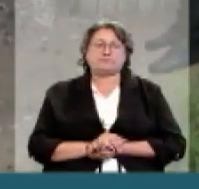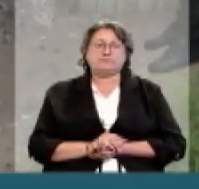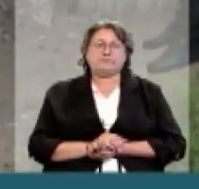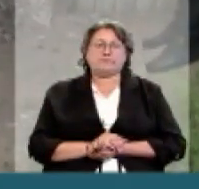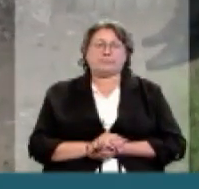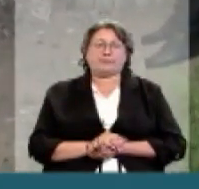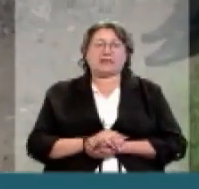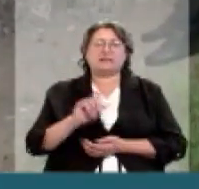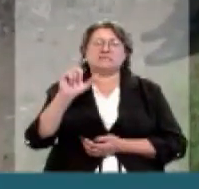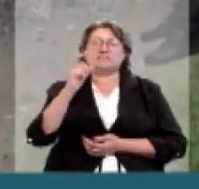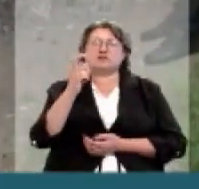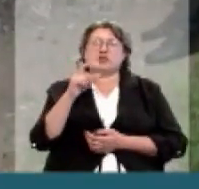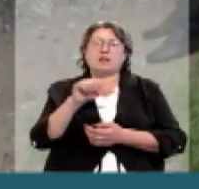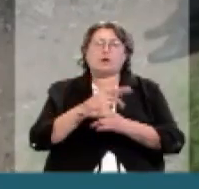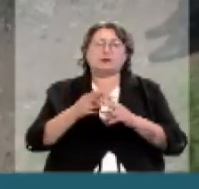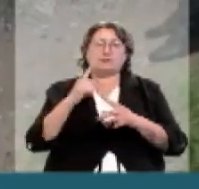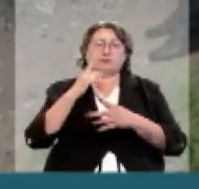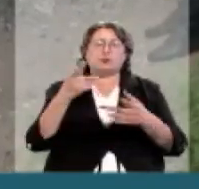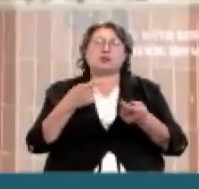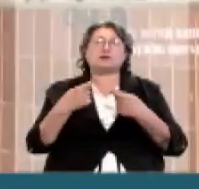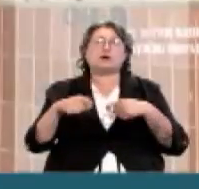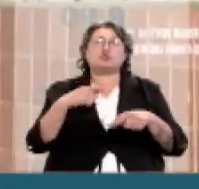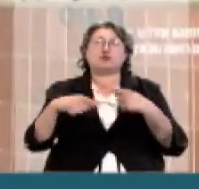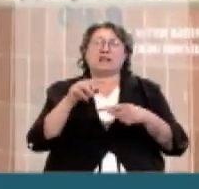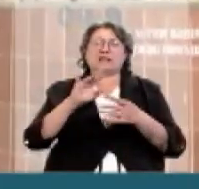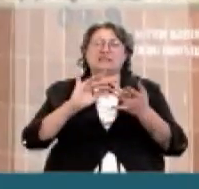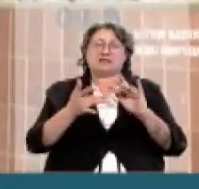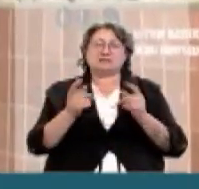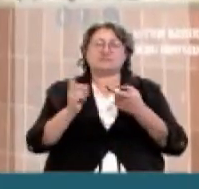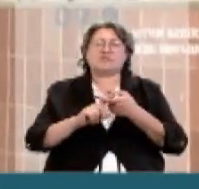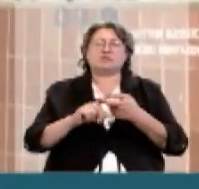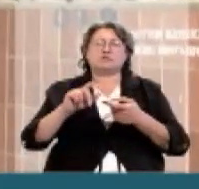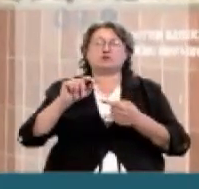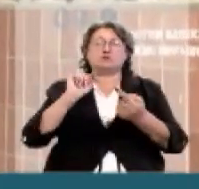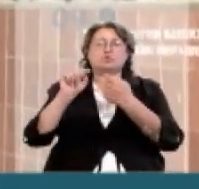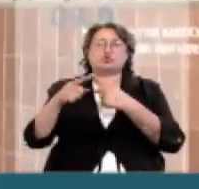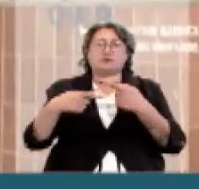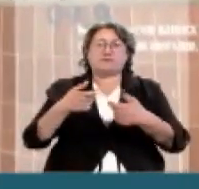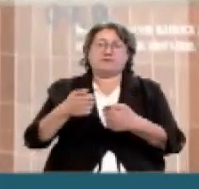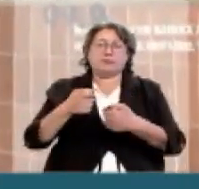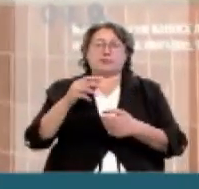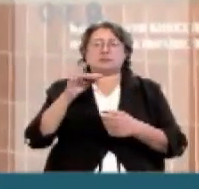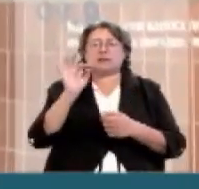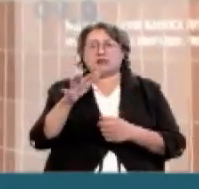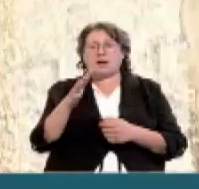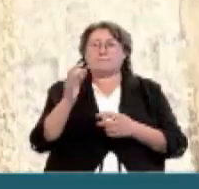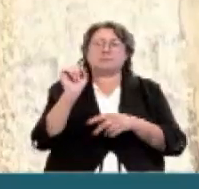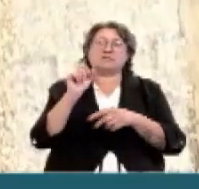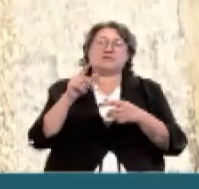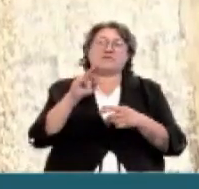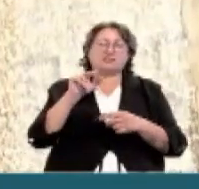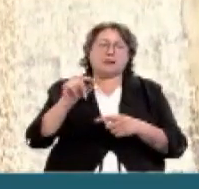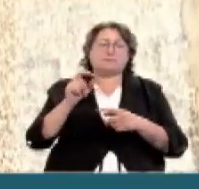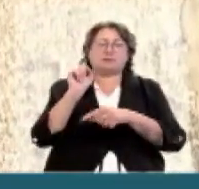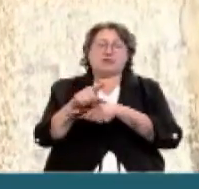есірткілер негізінен ғаламтор желісі арқылы саудаланады. Сатушы мен сатып алушы WhatsApp немесе Telegram мессенджері арқылы бір-бірімен